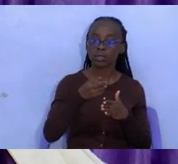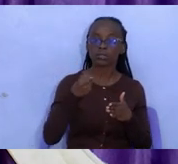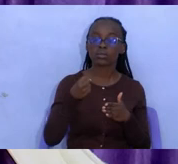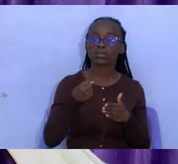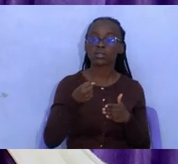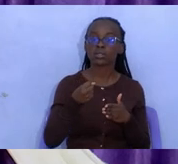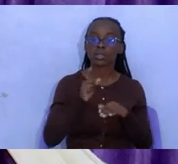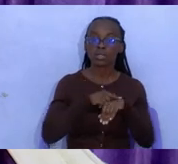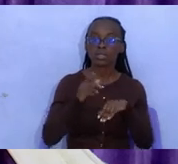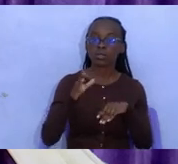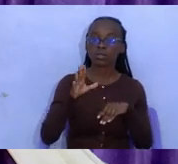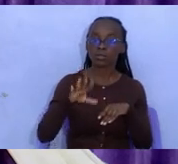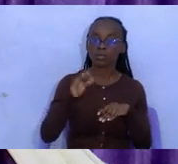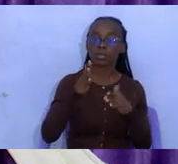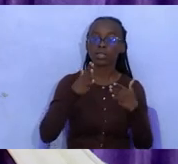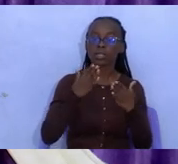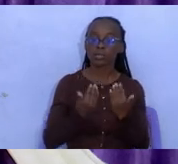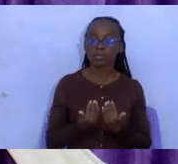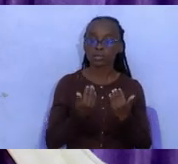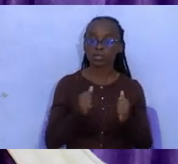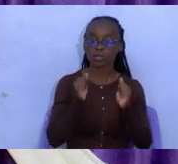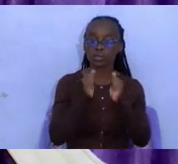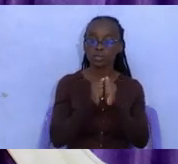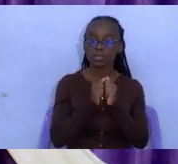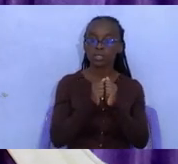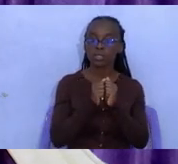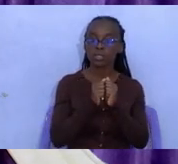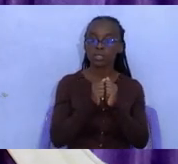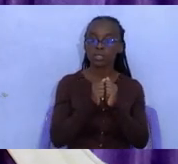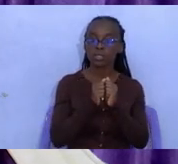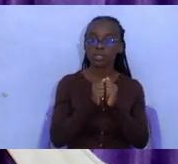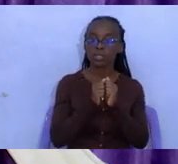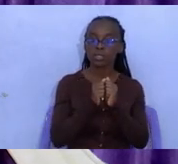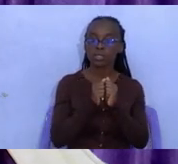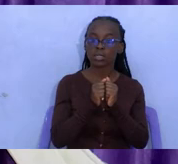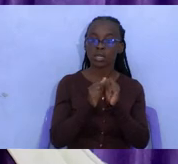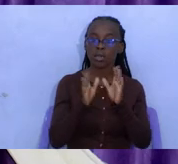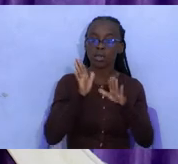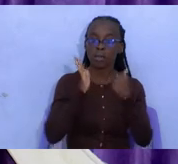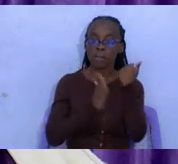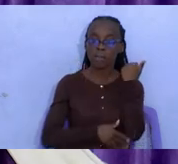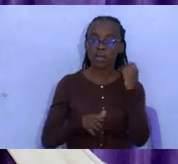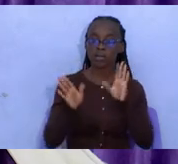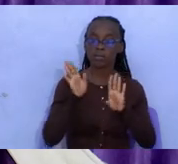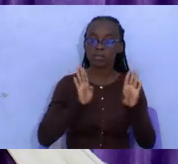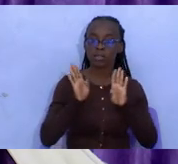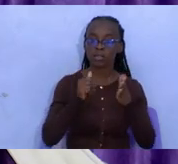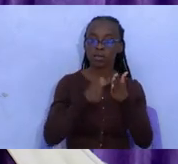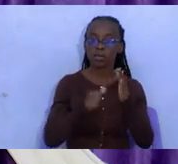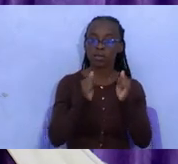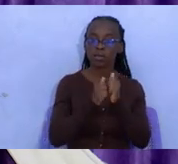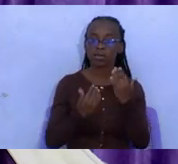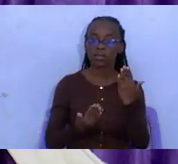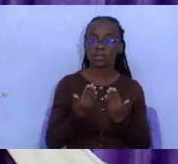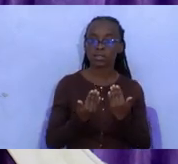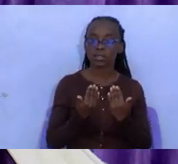Ukipata watoto wamejaa matusi, usikasirikie watoto. Usikuwe na shida na watoto. Kuna mahali wametoa. Maana kuna